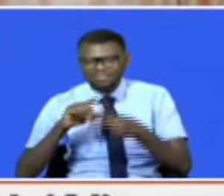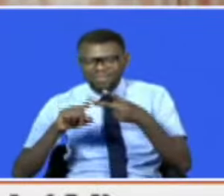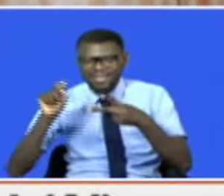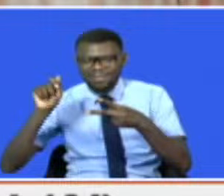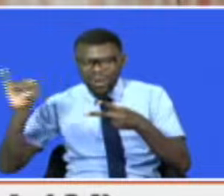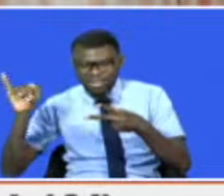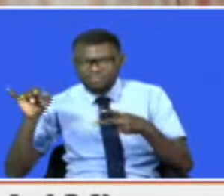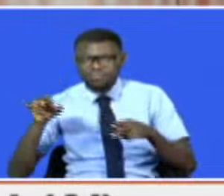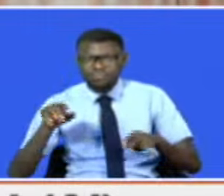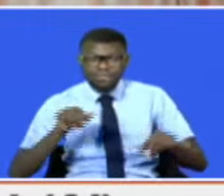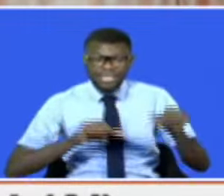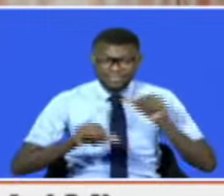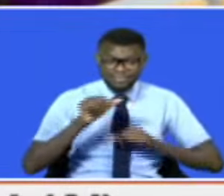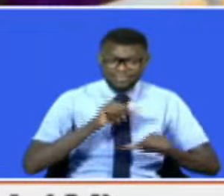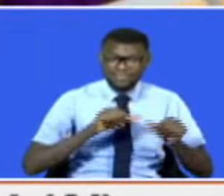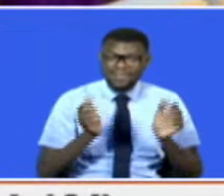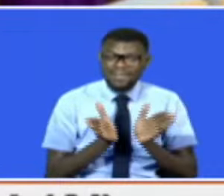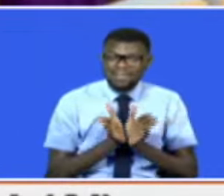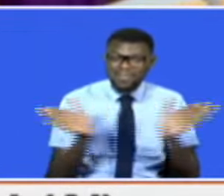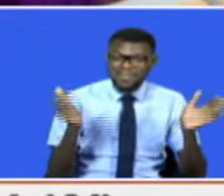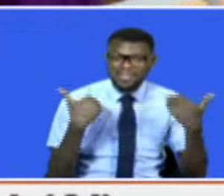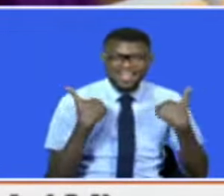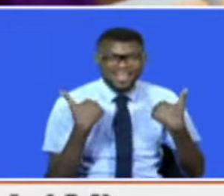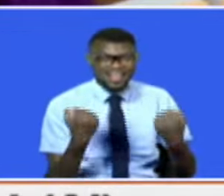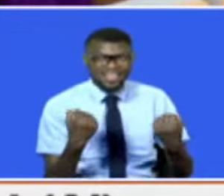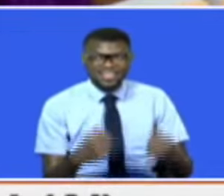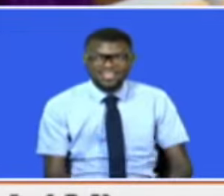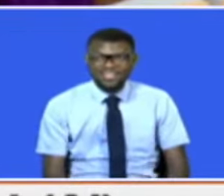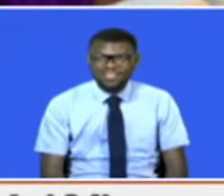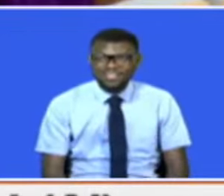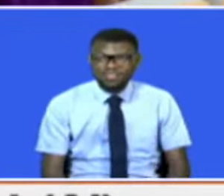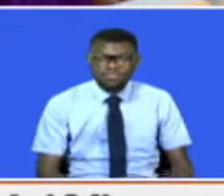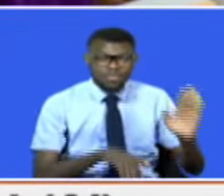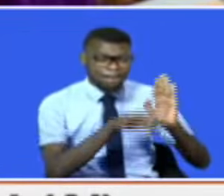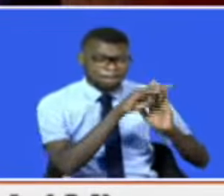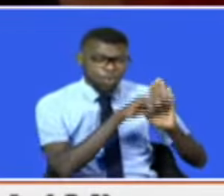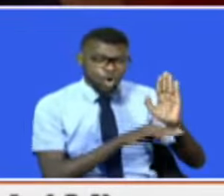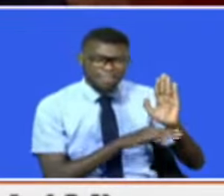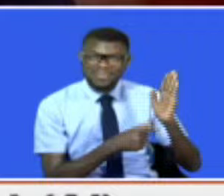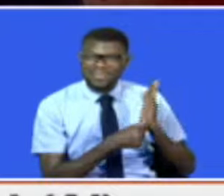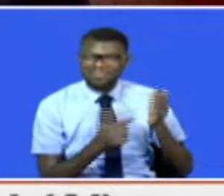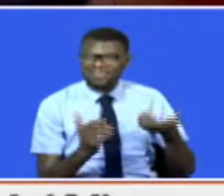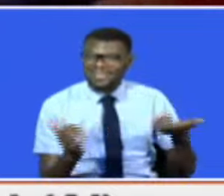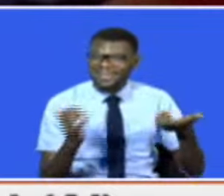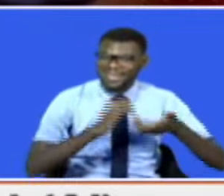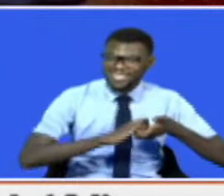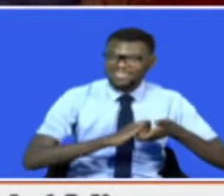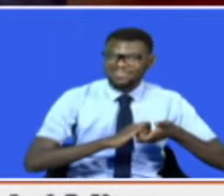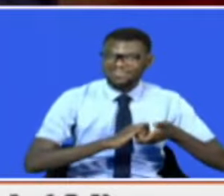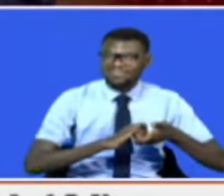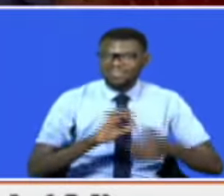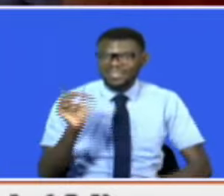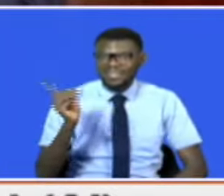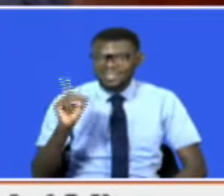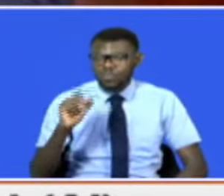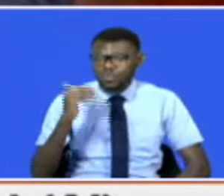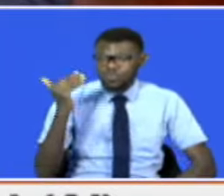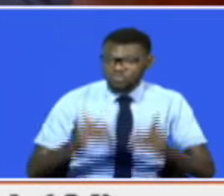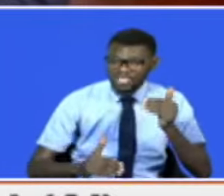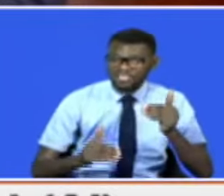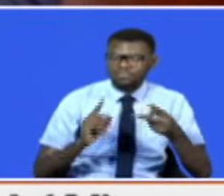katika sayansi ya afya ya umma. Chini ya mpango wa Engage unaoendeshwa na chuo kikuu cha Nairobi na kile